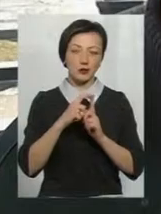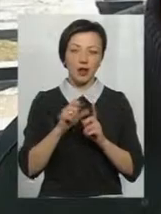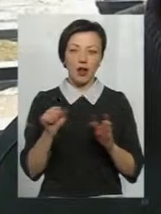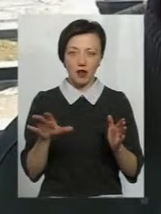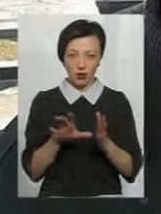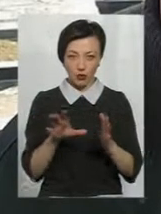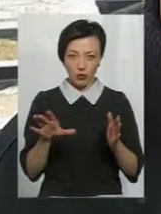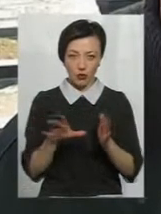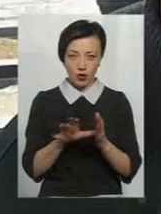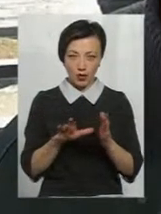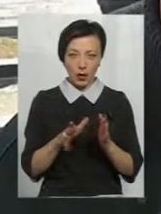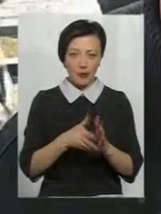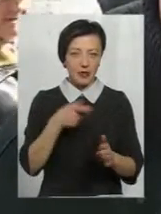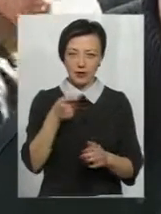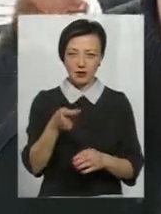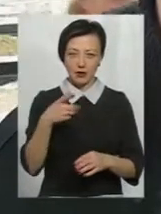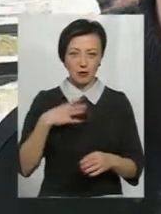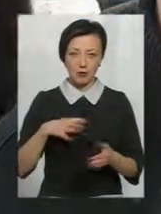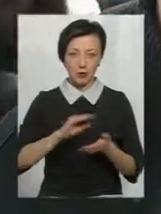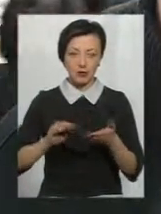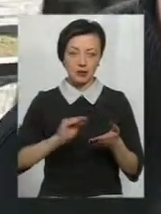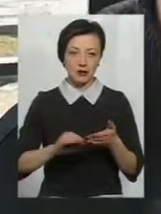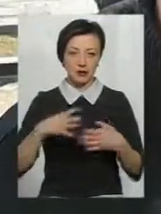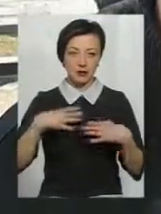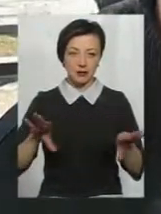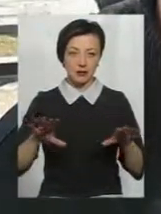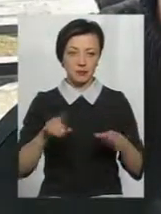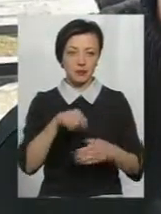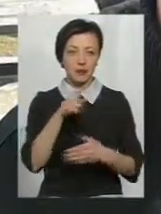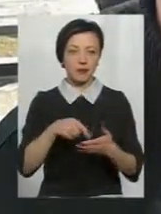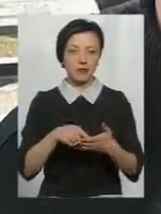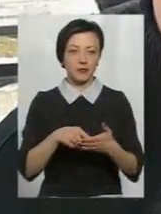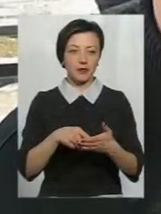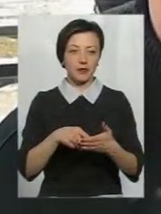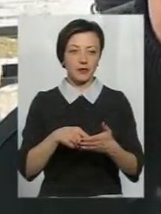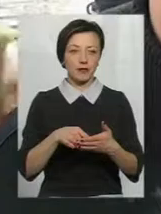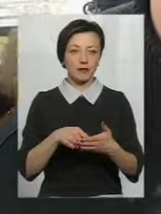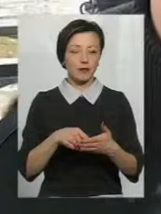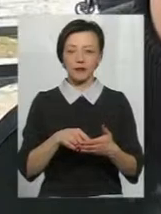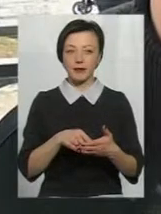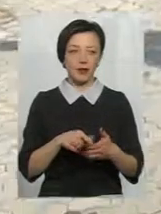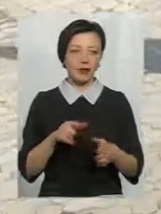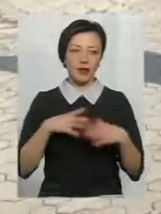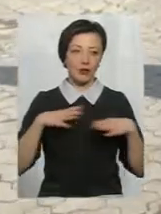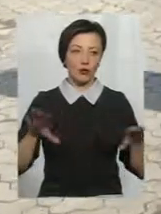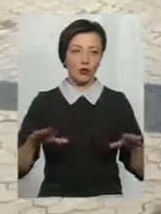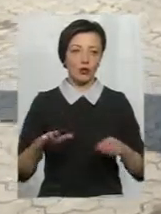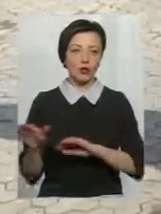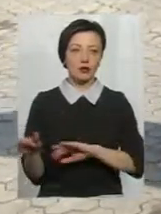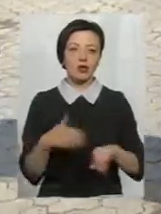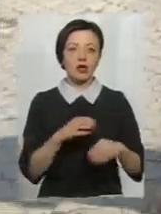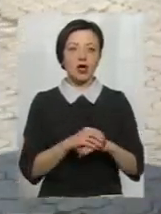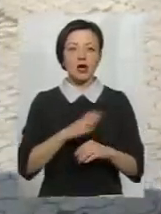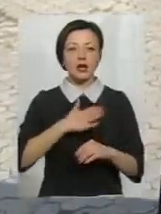Електронні петиції не доводилось вам писати? не доводилось. На мою думку,